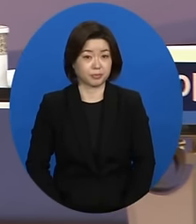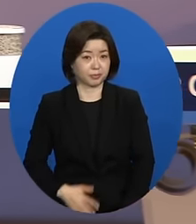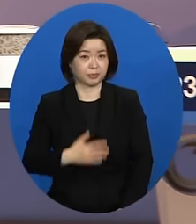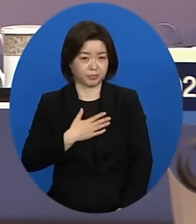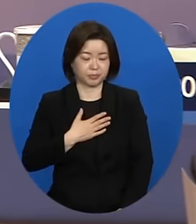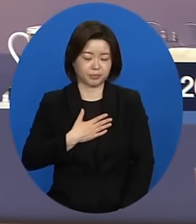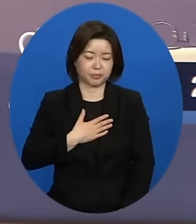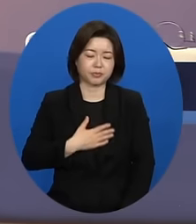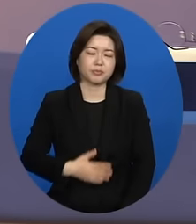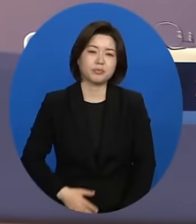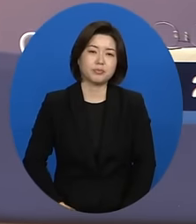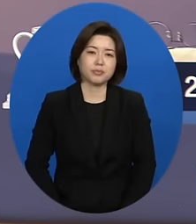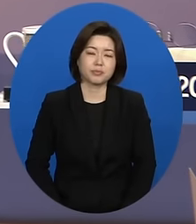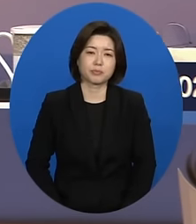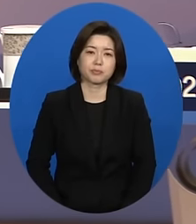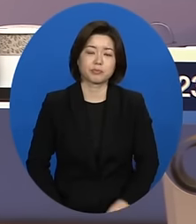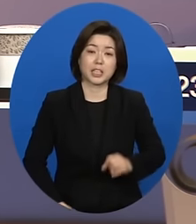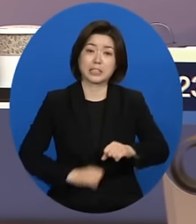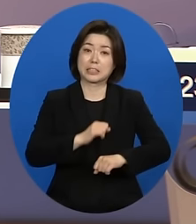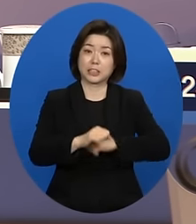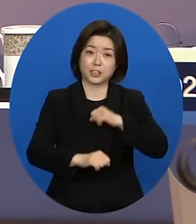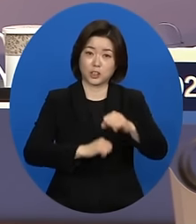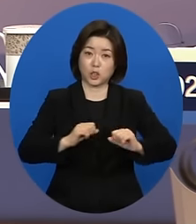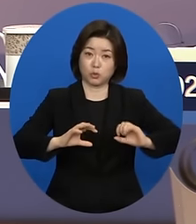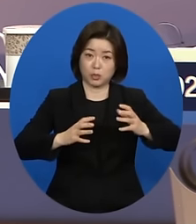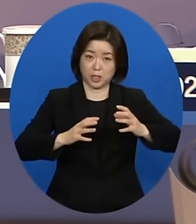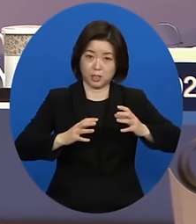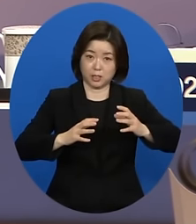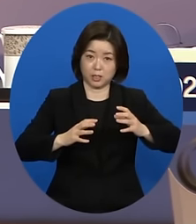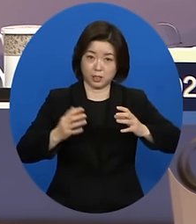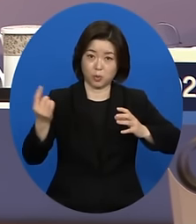자네는 자유한 나라에서 왔는데